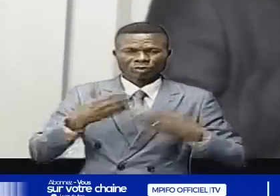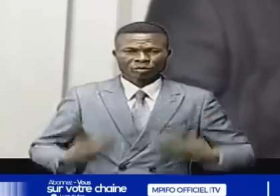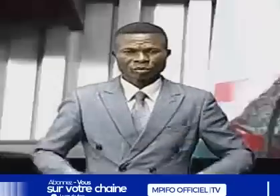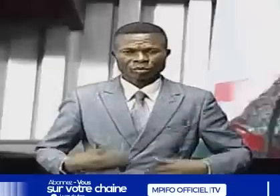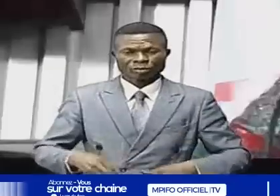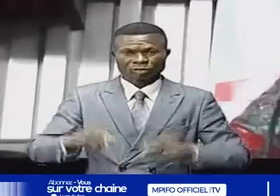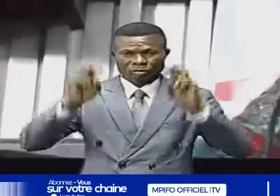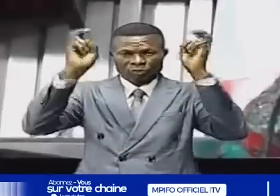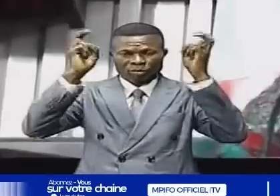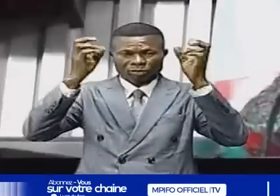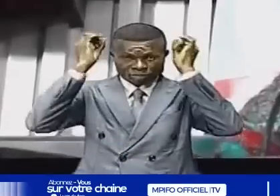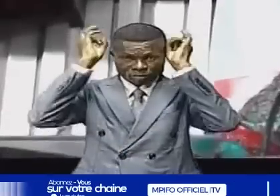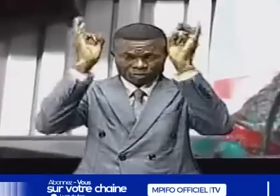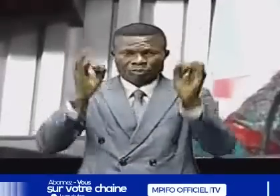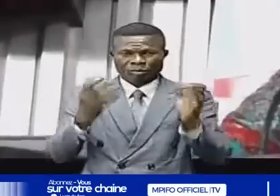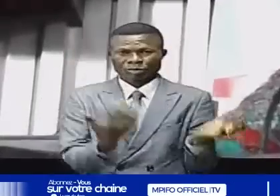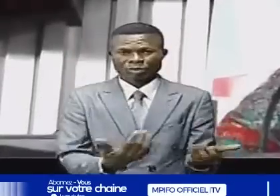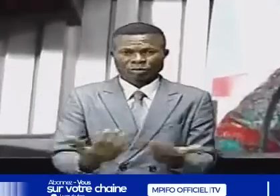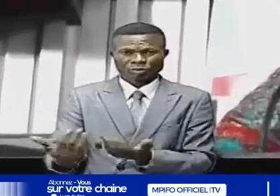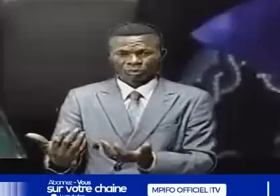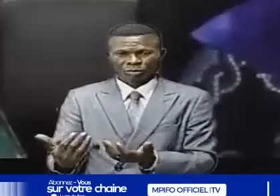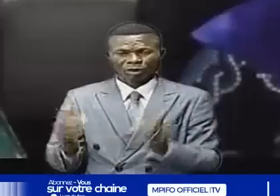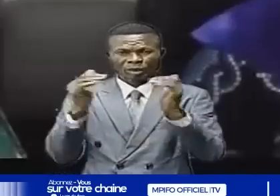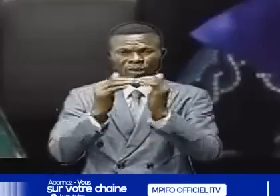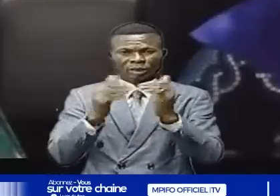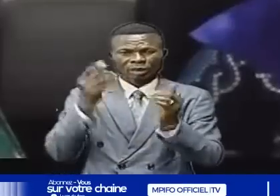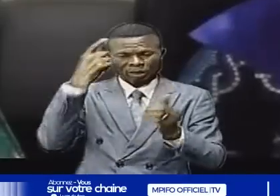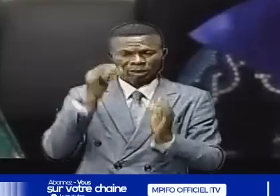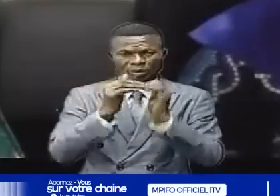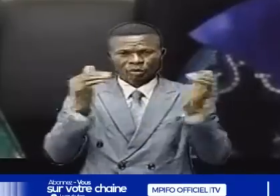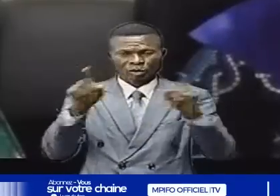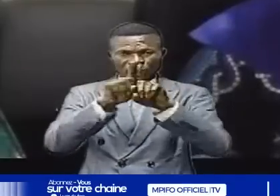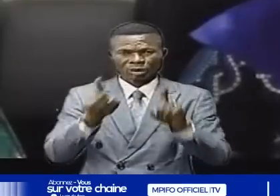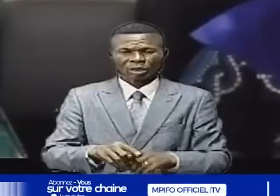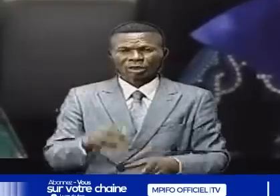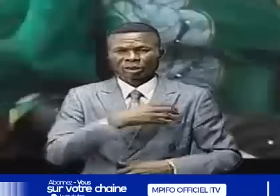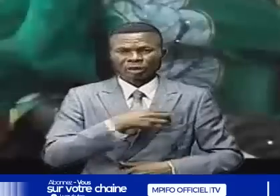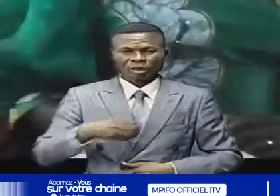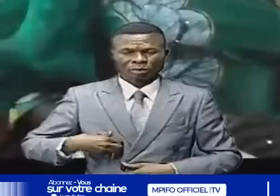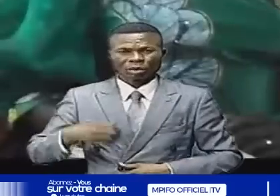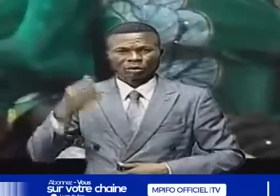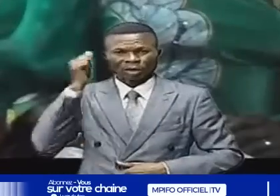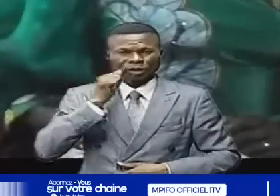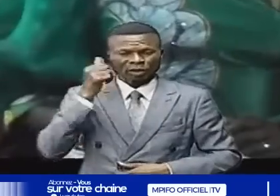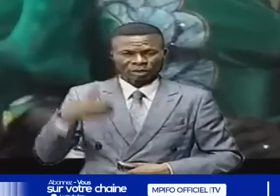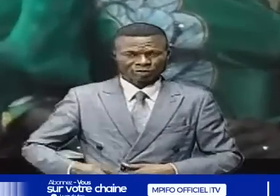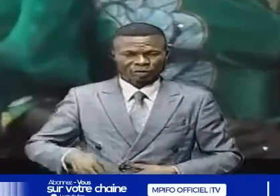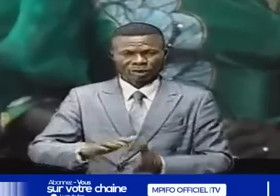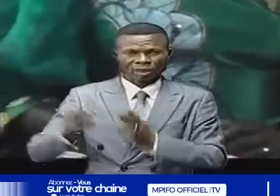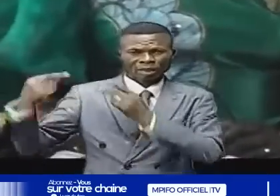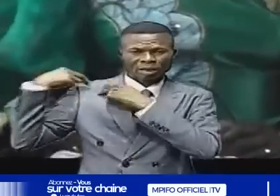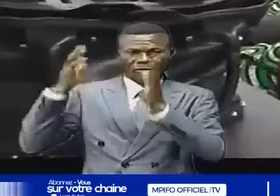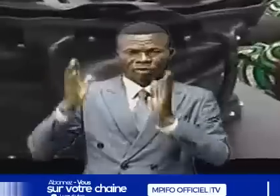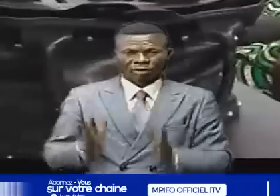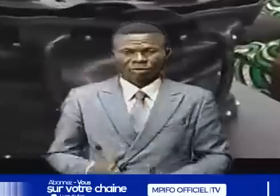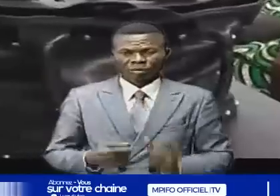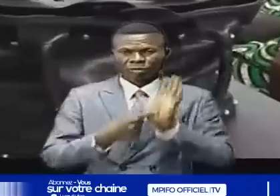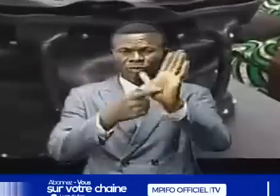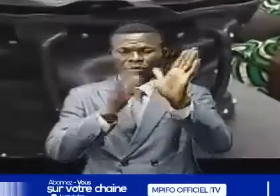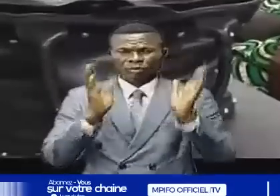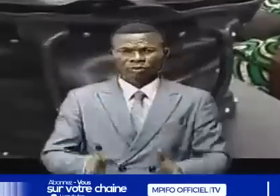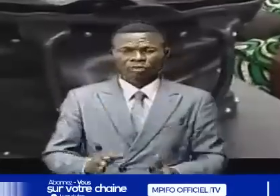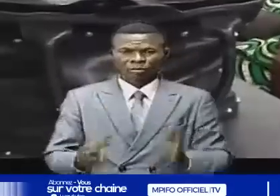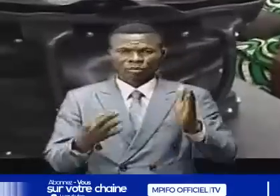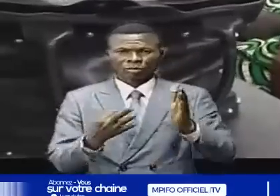sous le thème éducation numérique égalitaire pour la paix et l'autonomisation des femmes et filles en RDC. La représentante régionale de